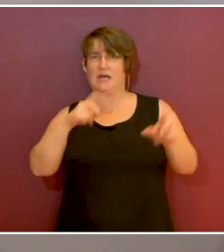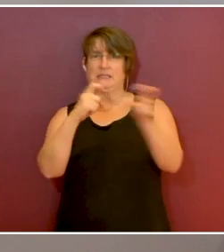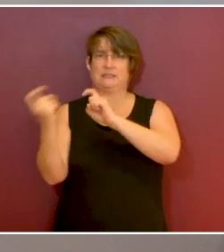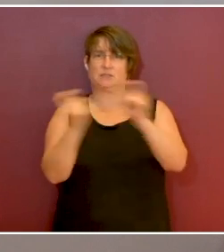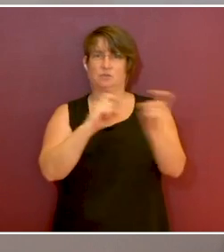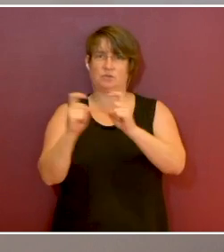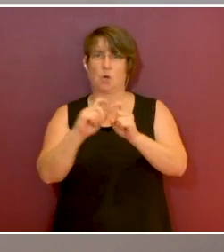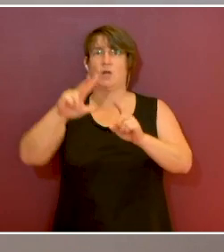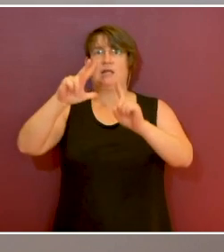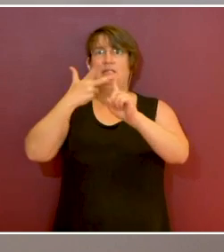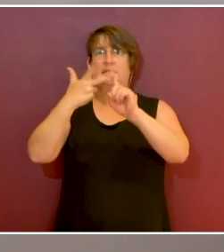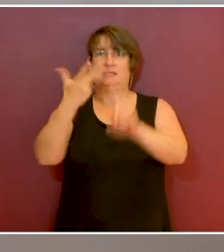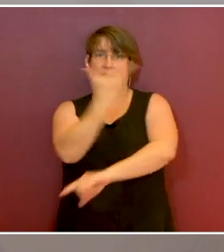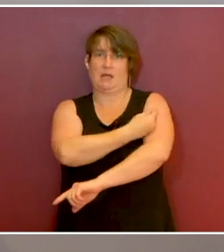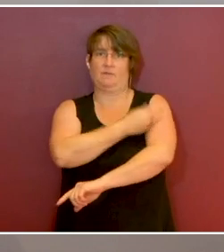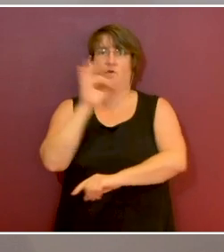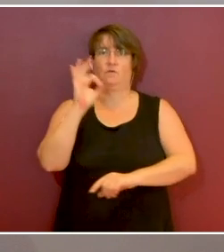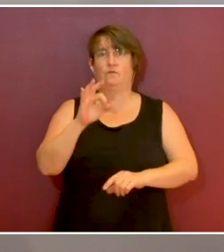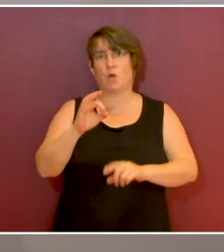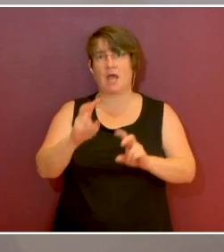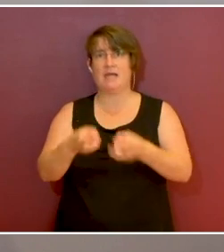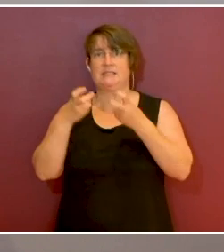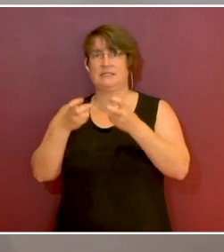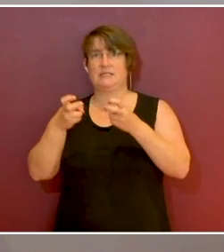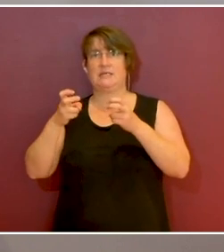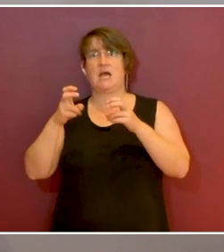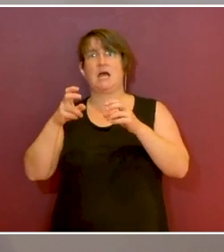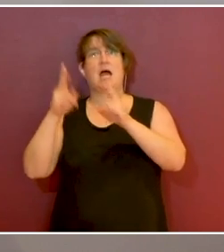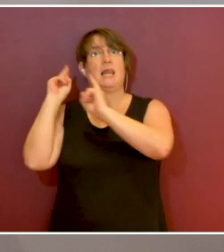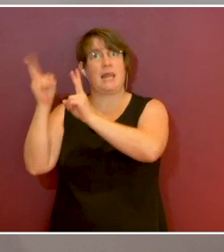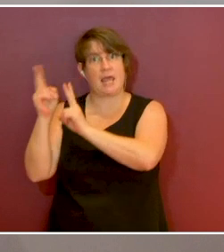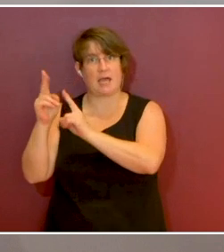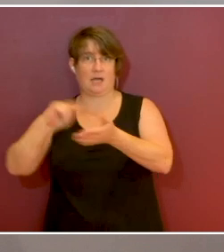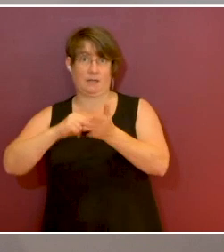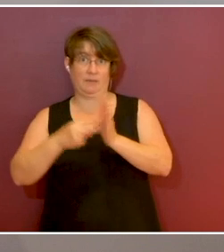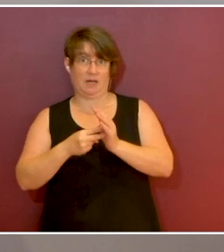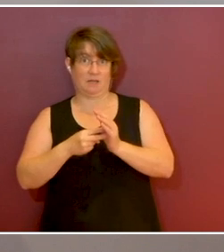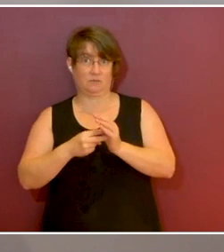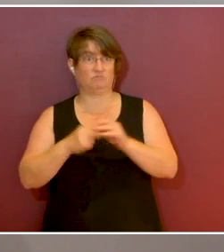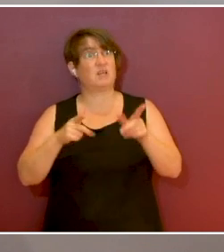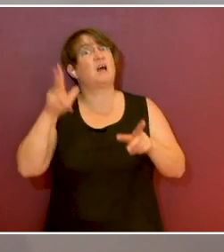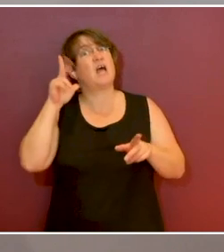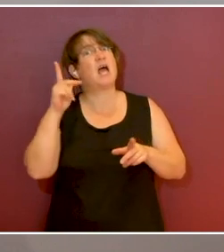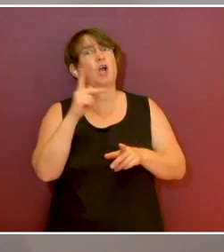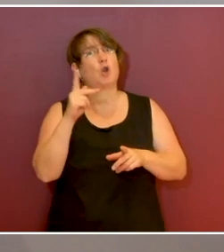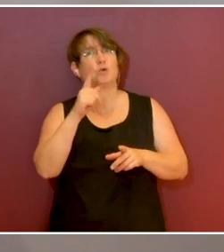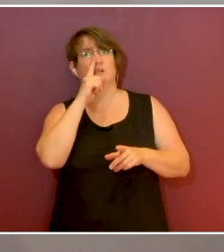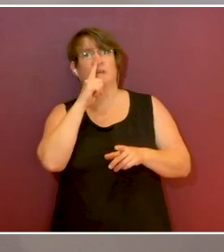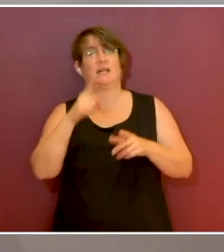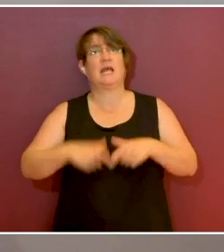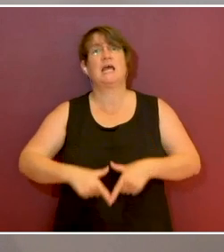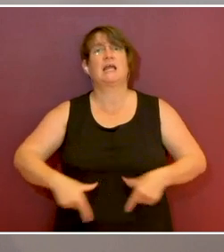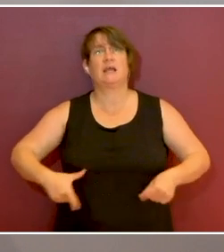die Lehrerinnen. Und Herr Klose, wenn das jetzt alles nicht so schlimm ist in den Kitas, muss man da künftig keine Kitas